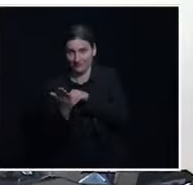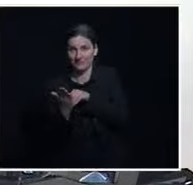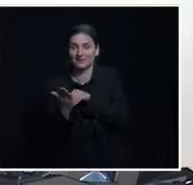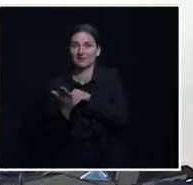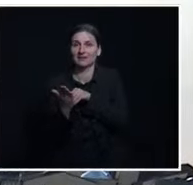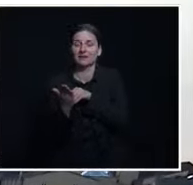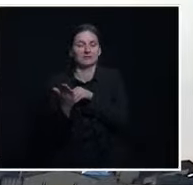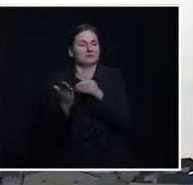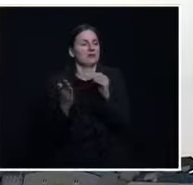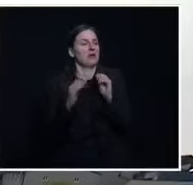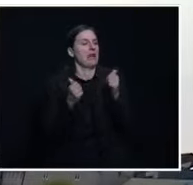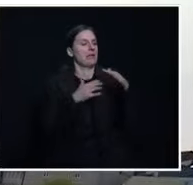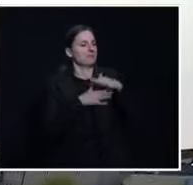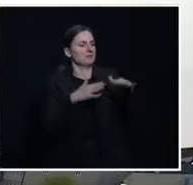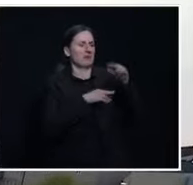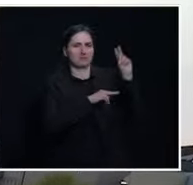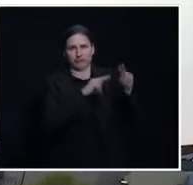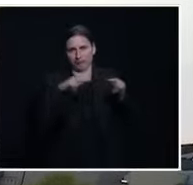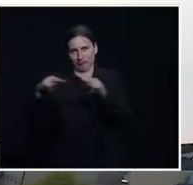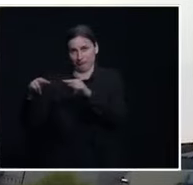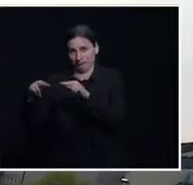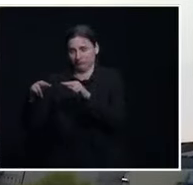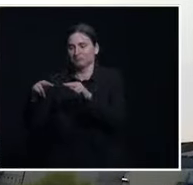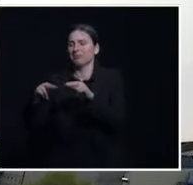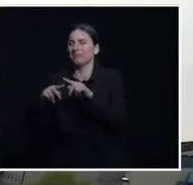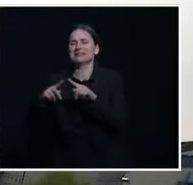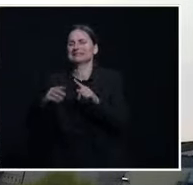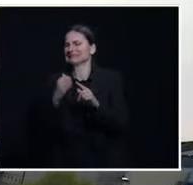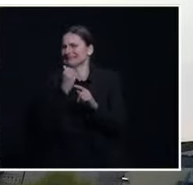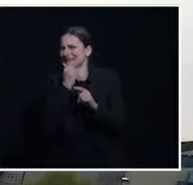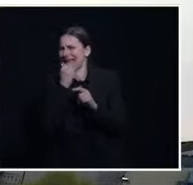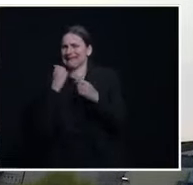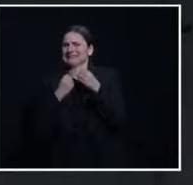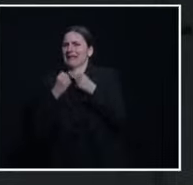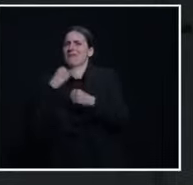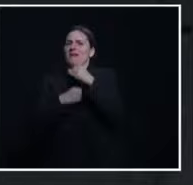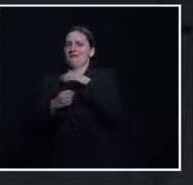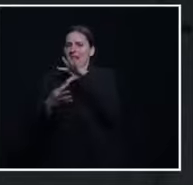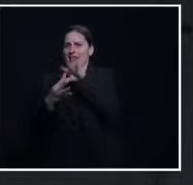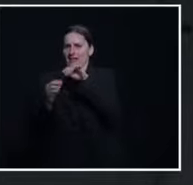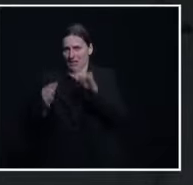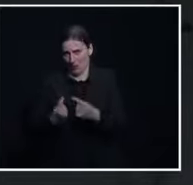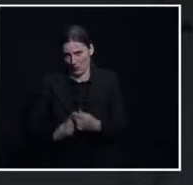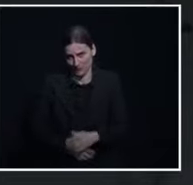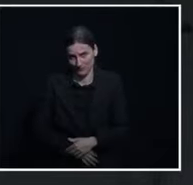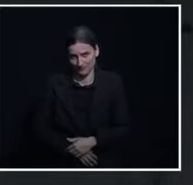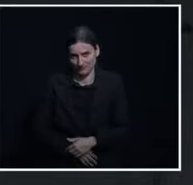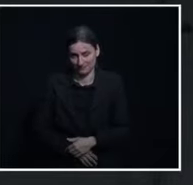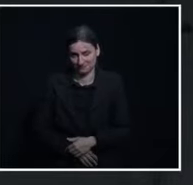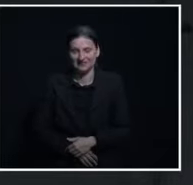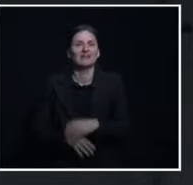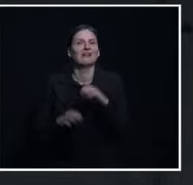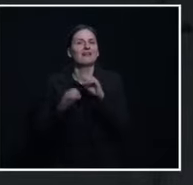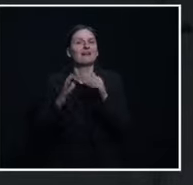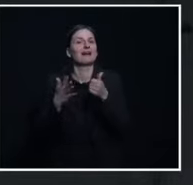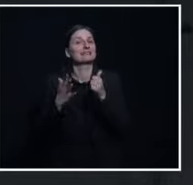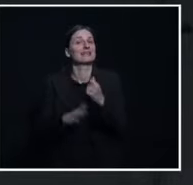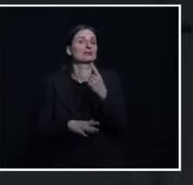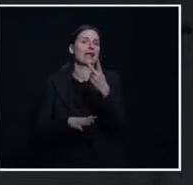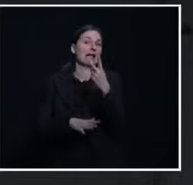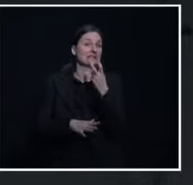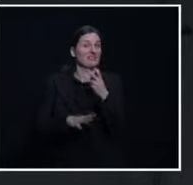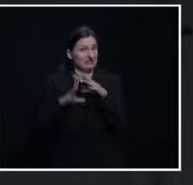die alle Lebensbereiche betreffen, bis hin zur extremen Gewalt. Die Dunkelziffer ist weit